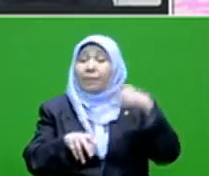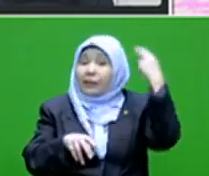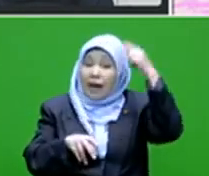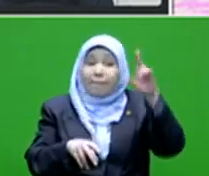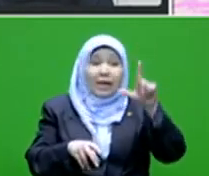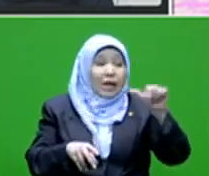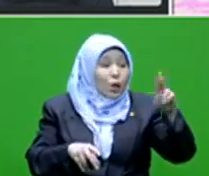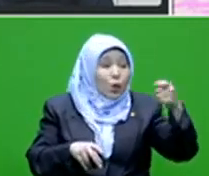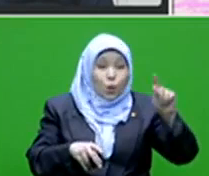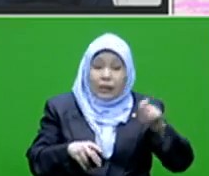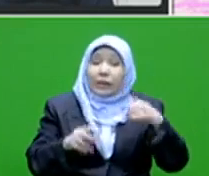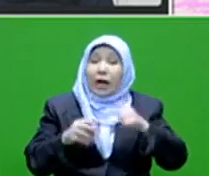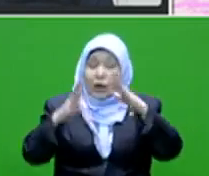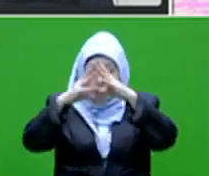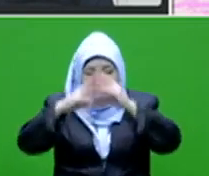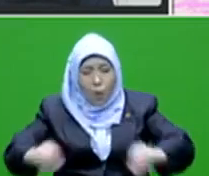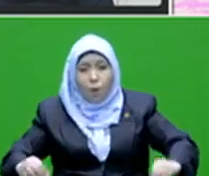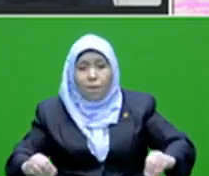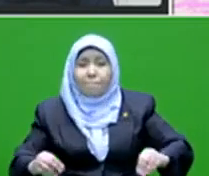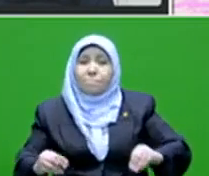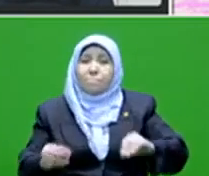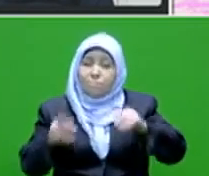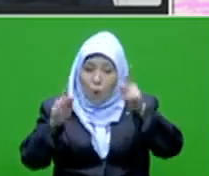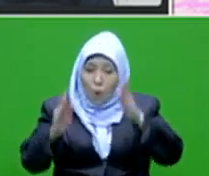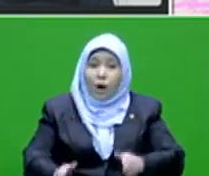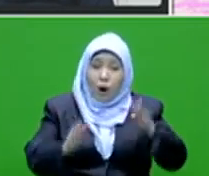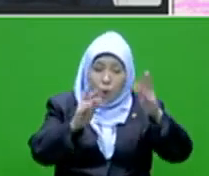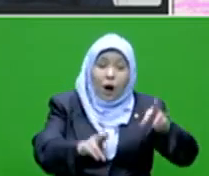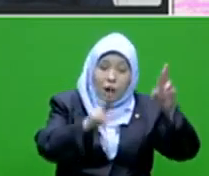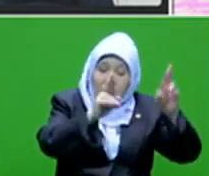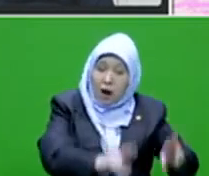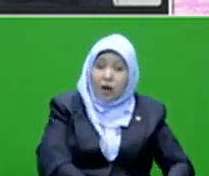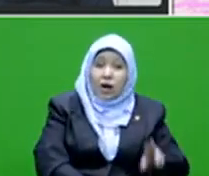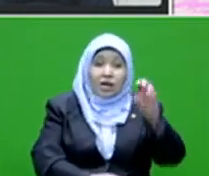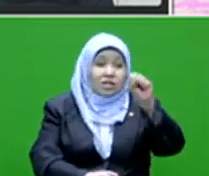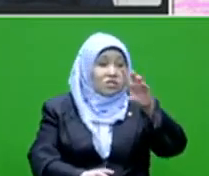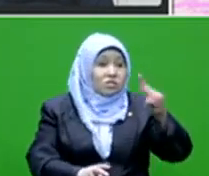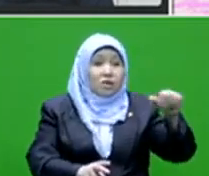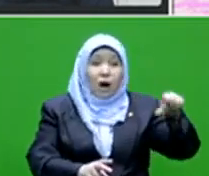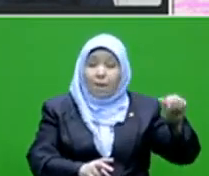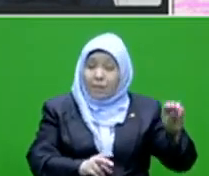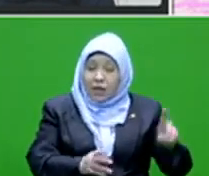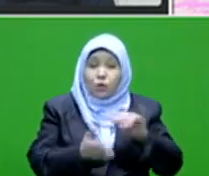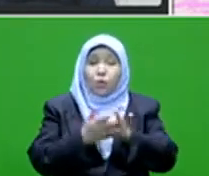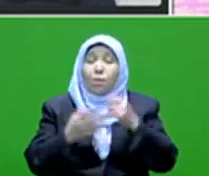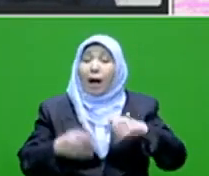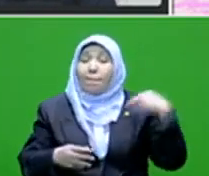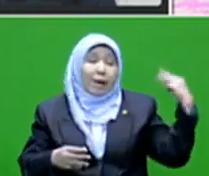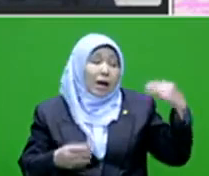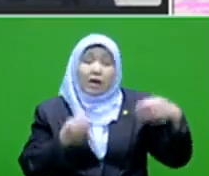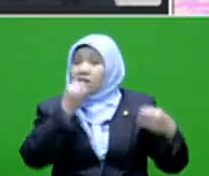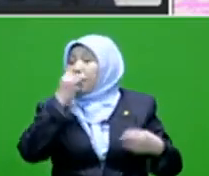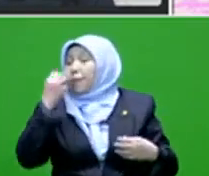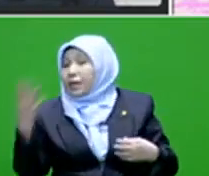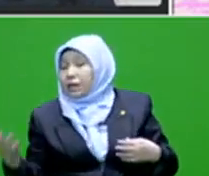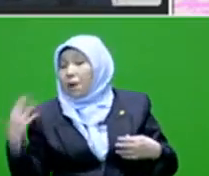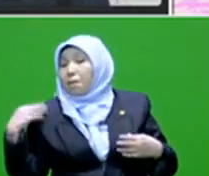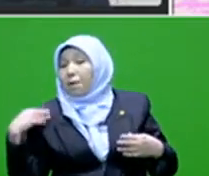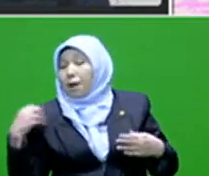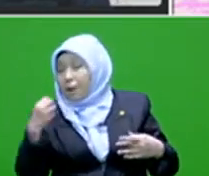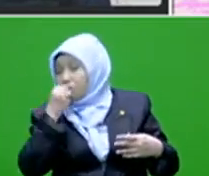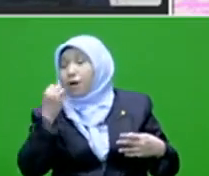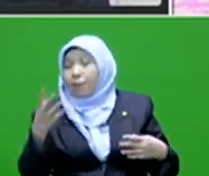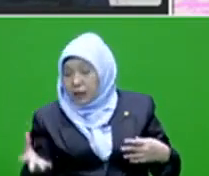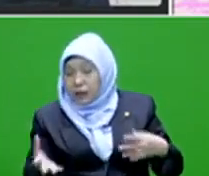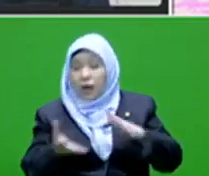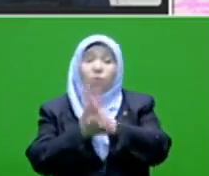nak dimusnahkan penduduk Sodom, maka Nabi Ibrahim tahu peristiwa yang nak berlaku itu, malaikat mahabak dulu kat Nabi Ibrahim. Dalam Al-Quran